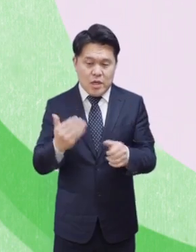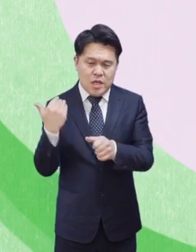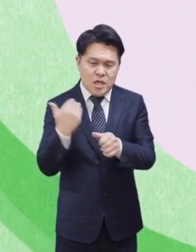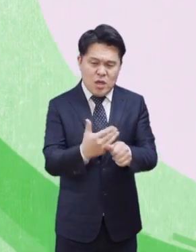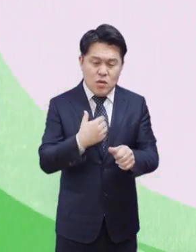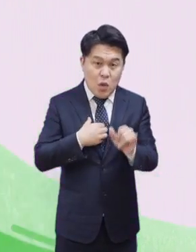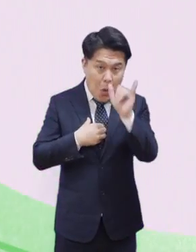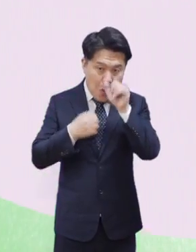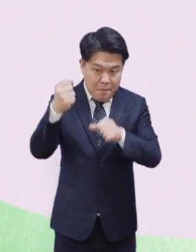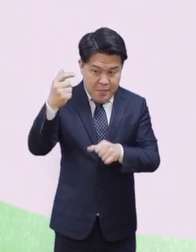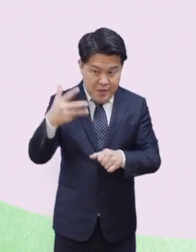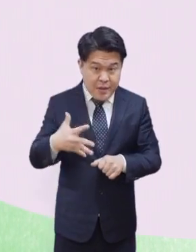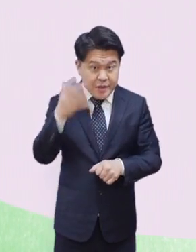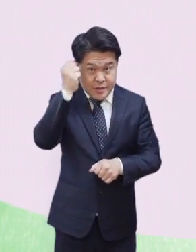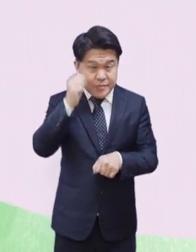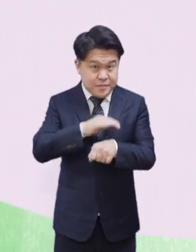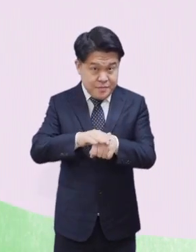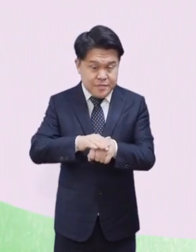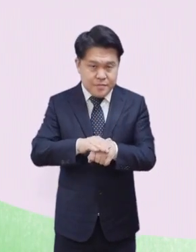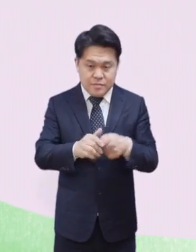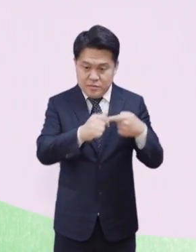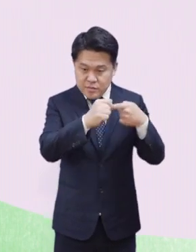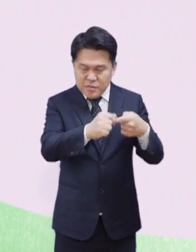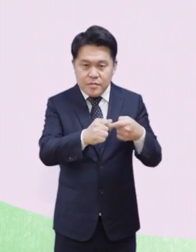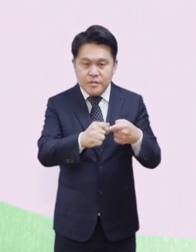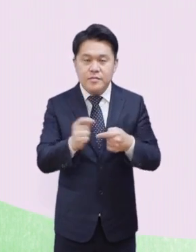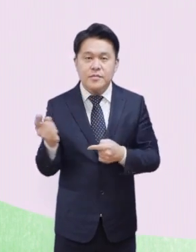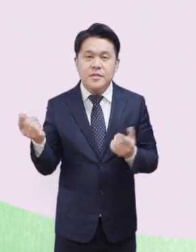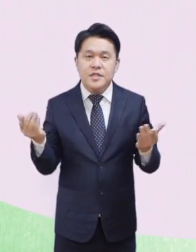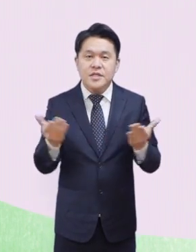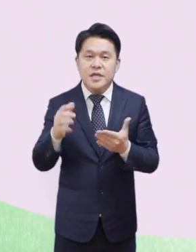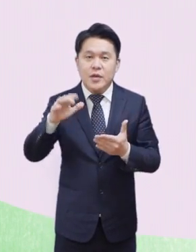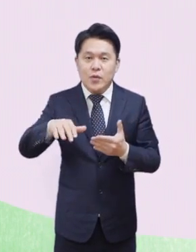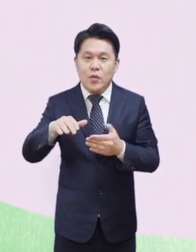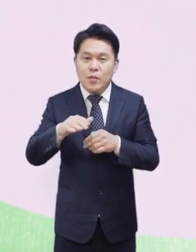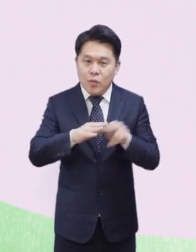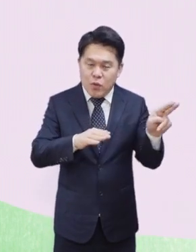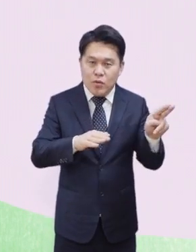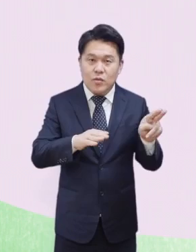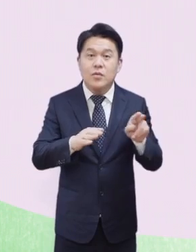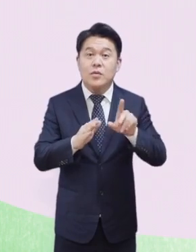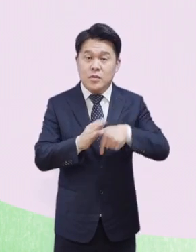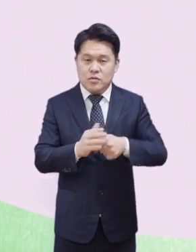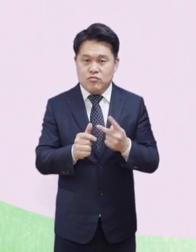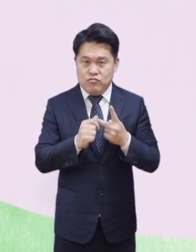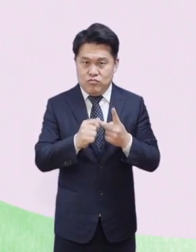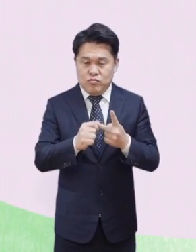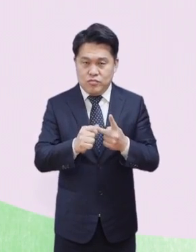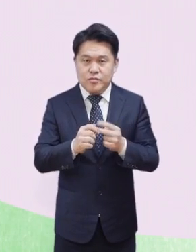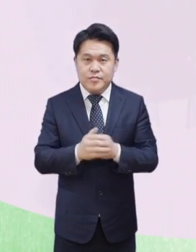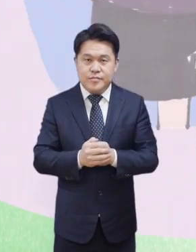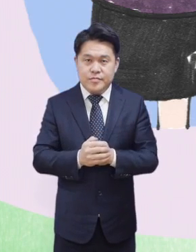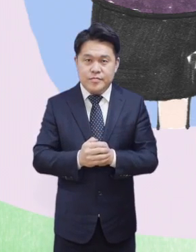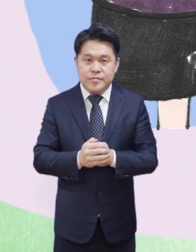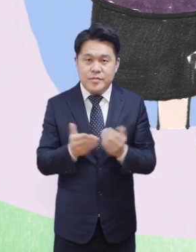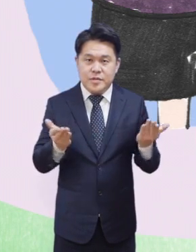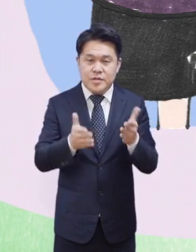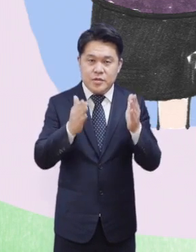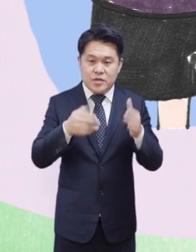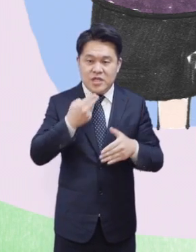일자리에서 해고될 수 있으니 주의해야 합니다. 첫째, 일하는 장소를 벗어나는 경우.